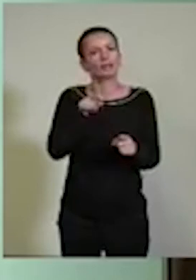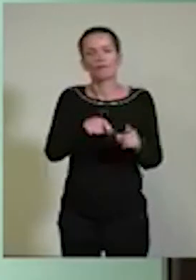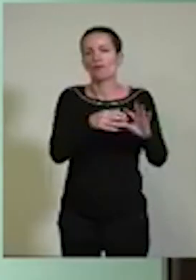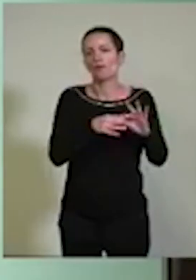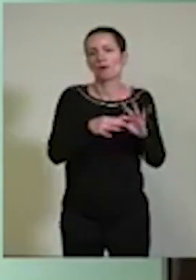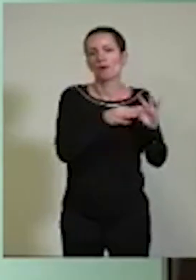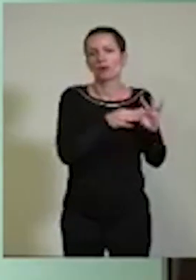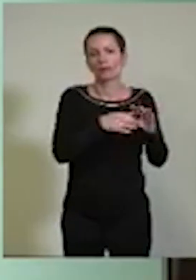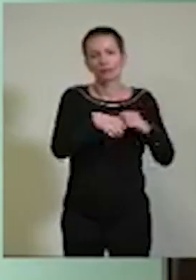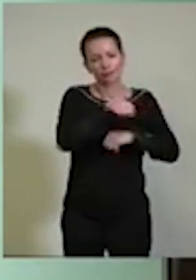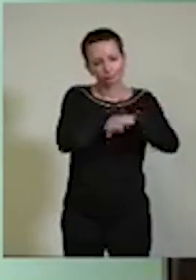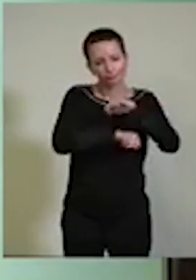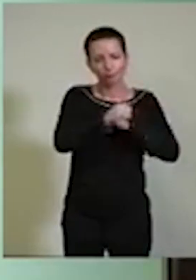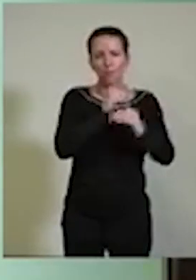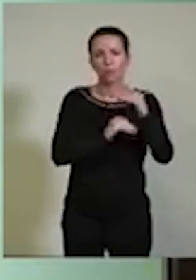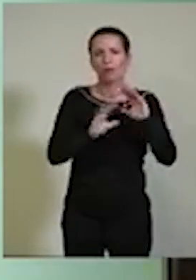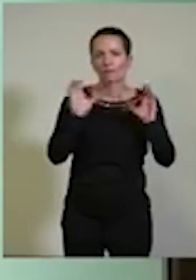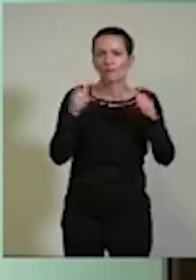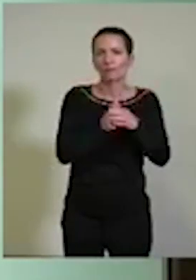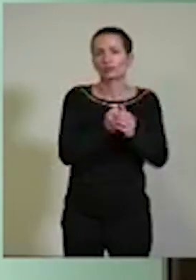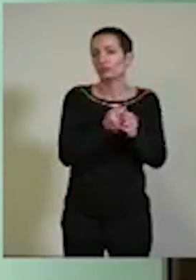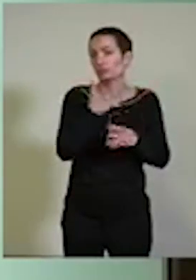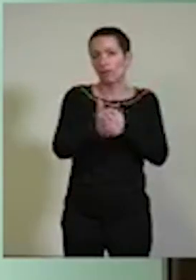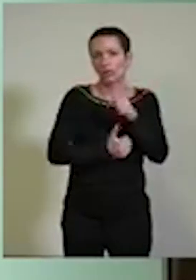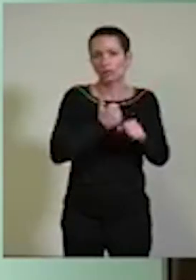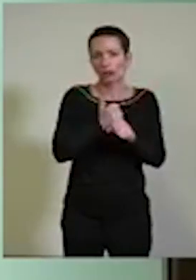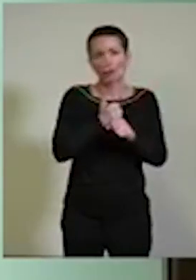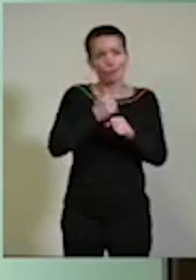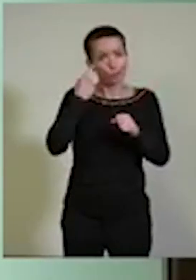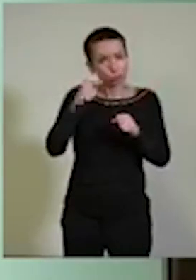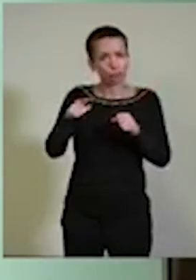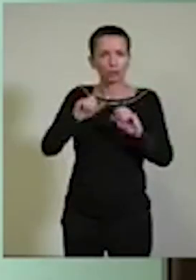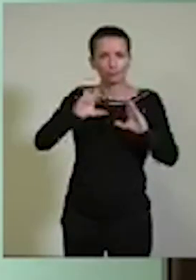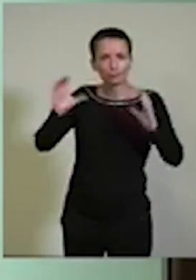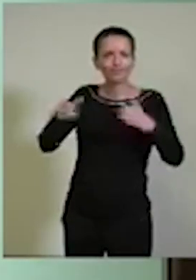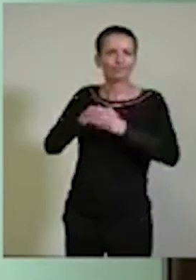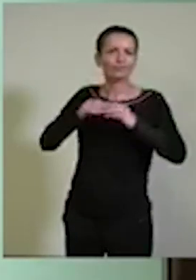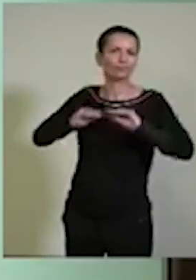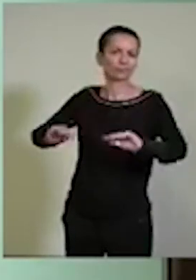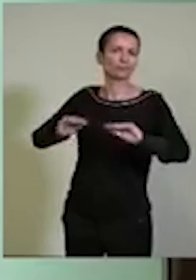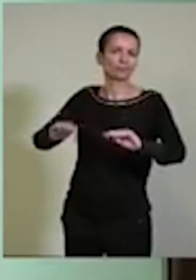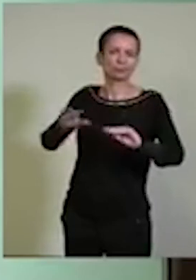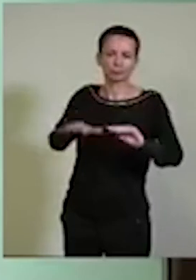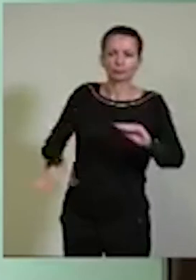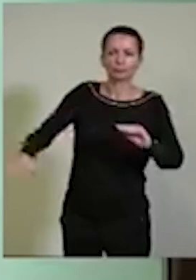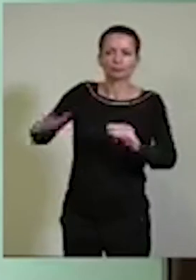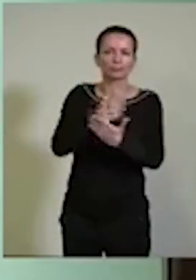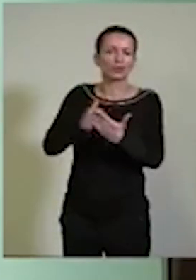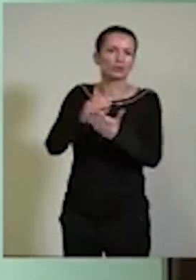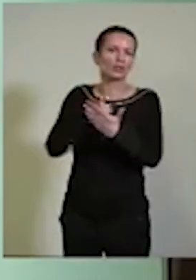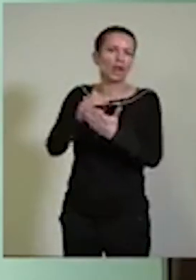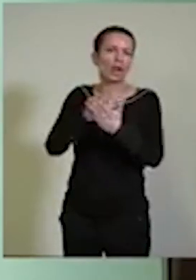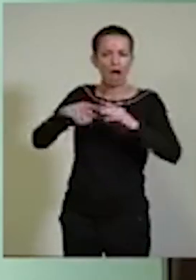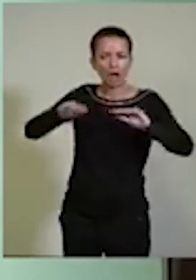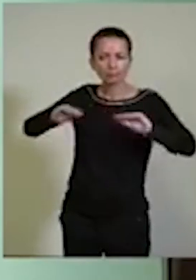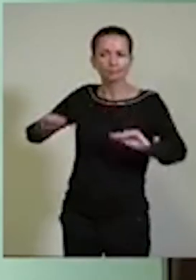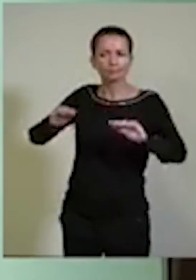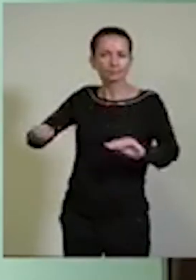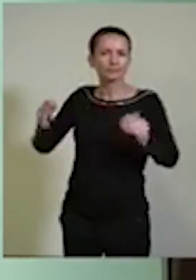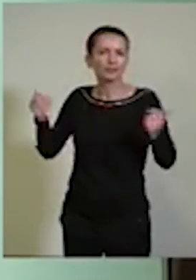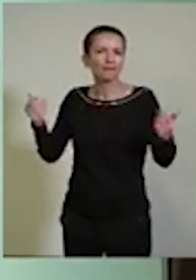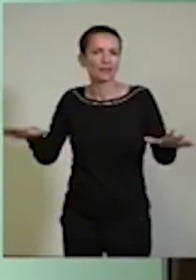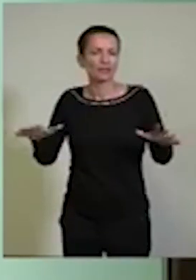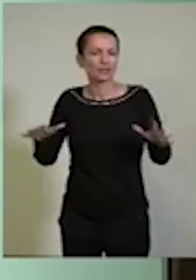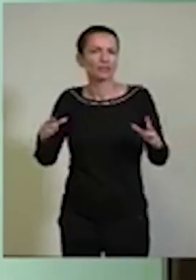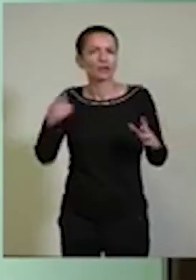mette en place un plan de formation pluriannuel pour faire en sorte que l'ensemble du personnel soit formé et